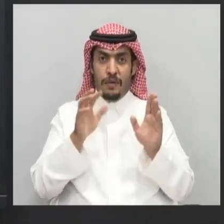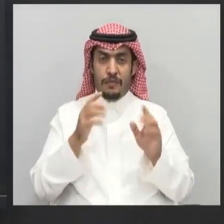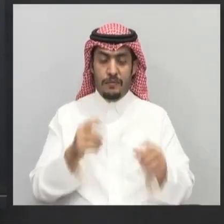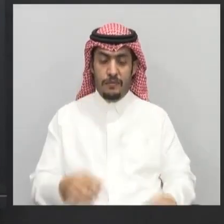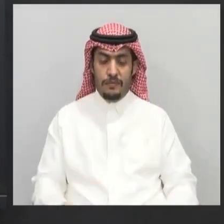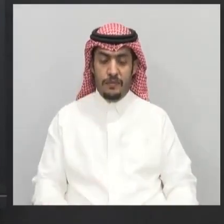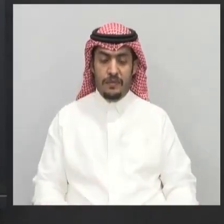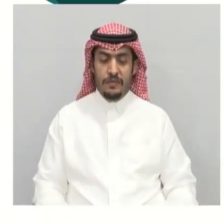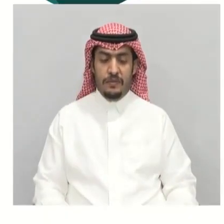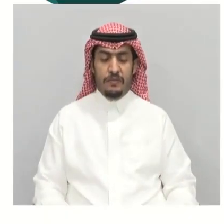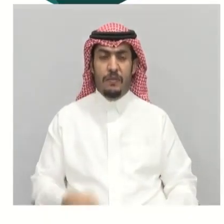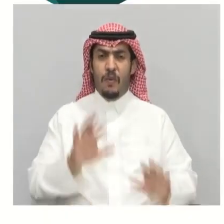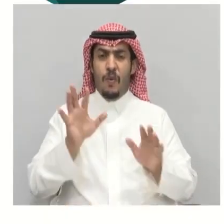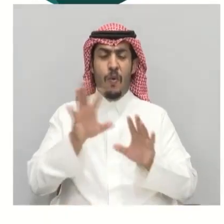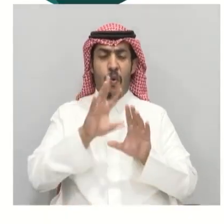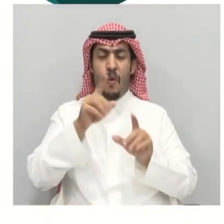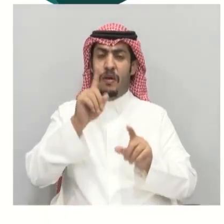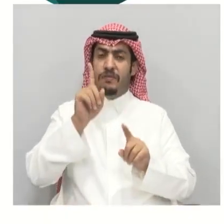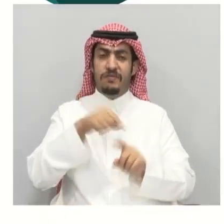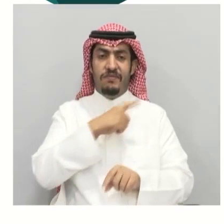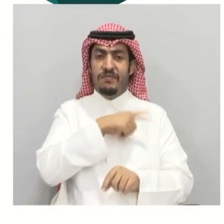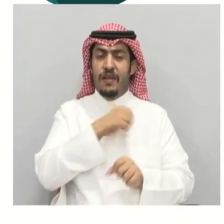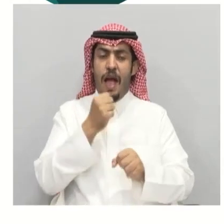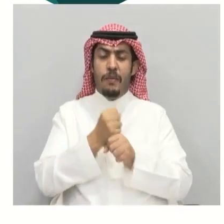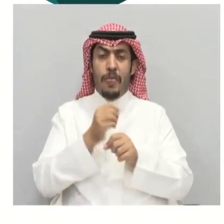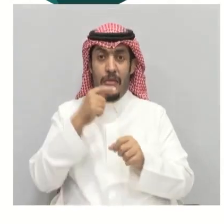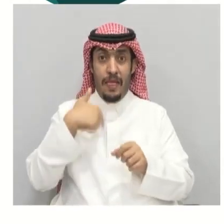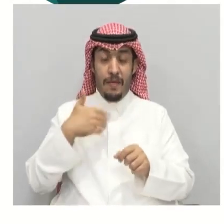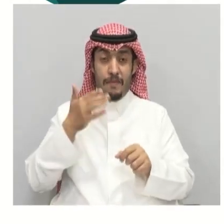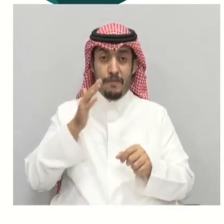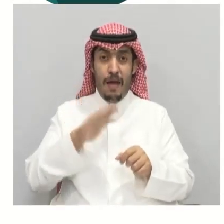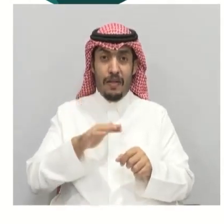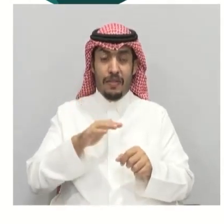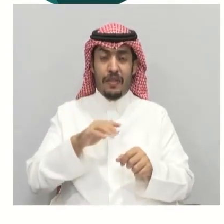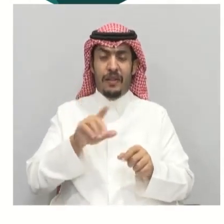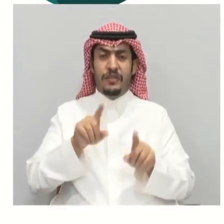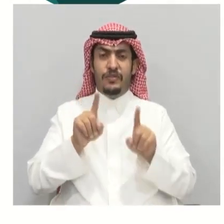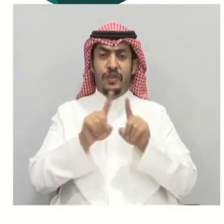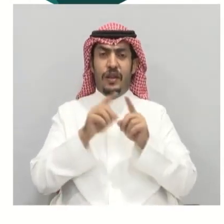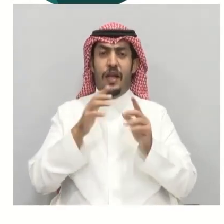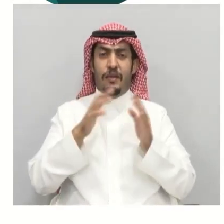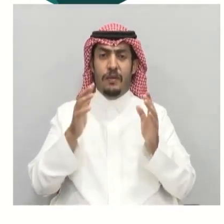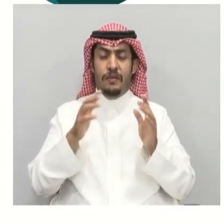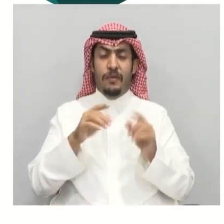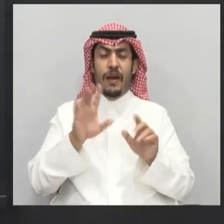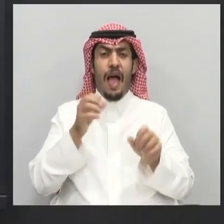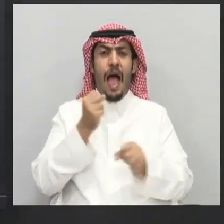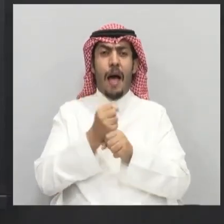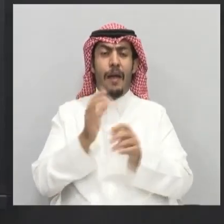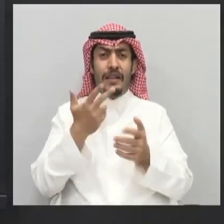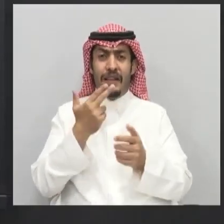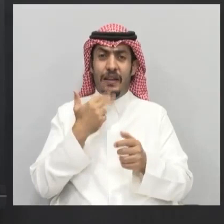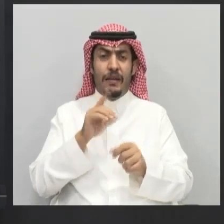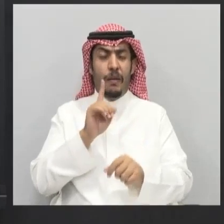نسال الله العافيه تحبط جميع اعماله اذا مات على الشرك الاكبر فان كل عمل